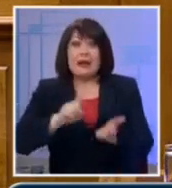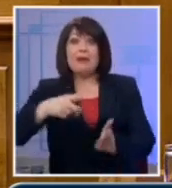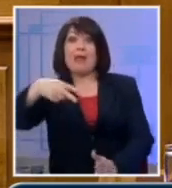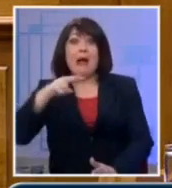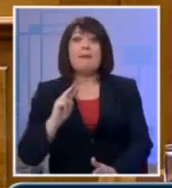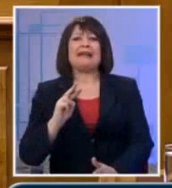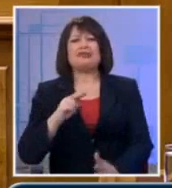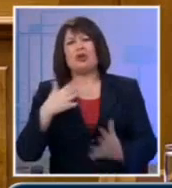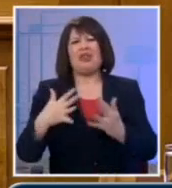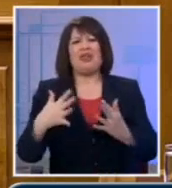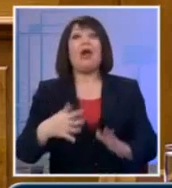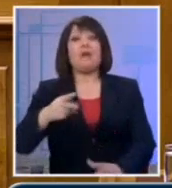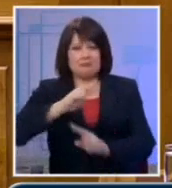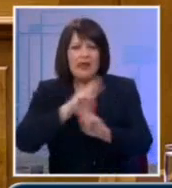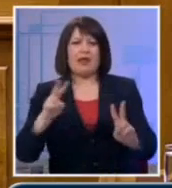χωρίς μισόλογα.